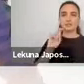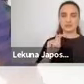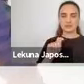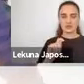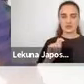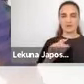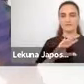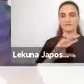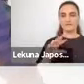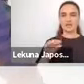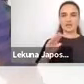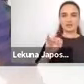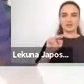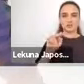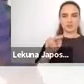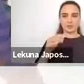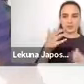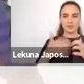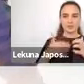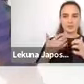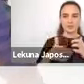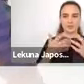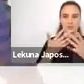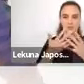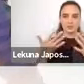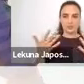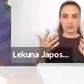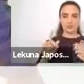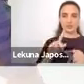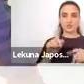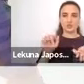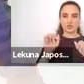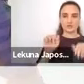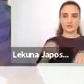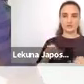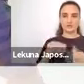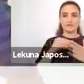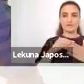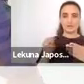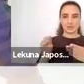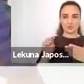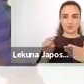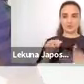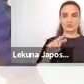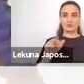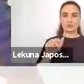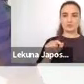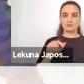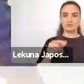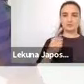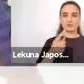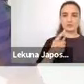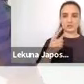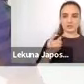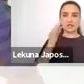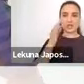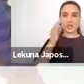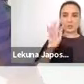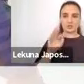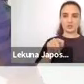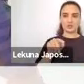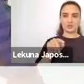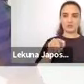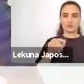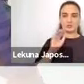ყველა ტიპის ბოსტნეული და ასე შემდეგ, ხო, რაც შეგვიძლია შევიძინოთ. და ერთ-ერთი გამოცდილება მახსოვს,